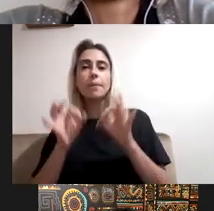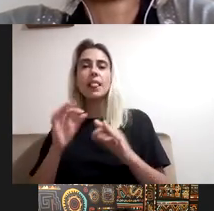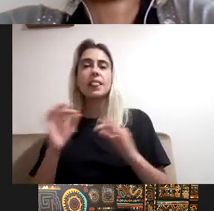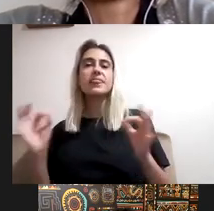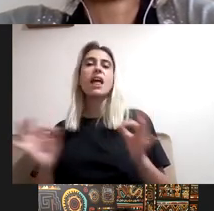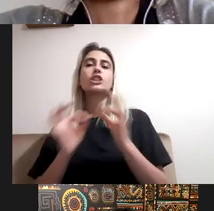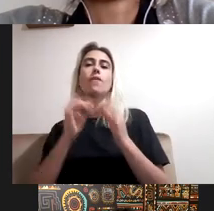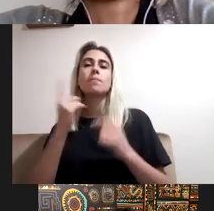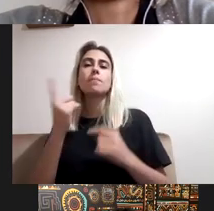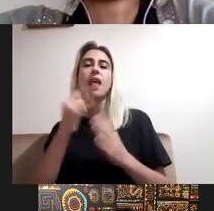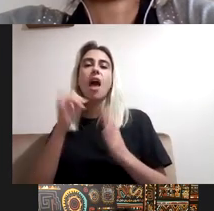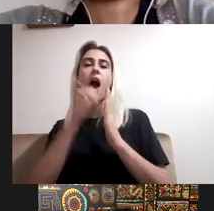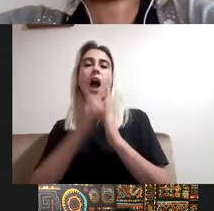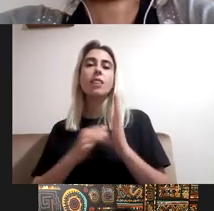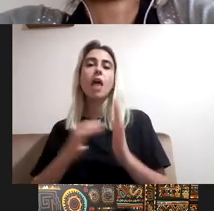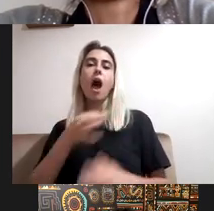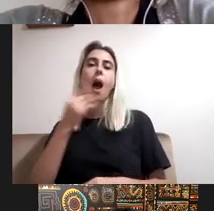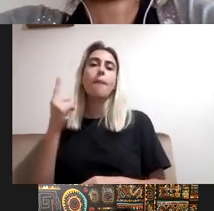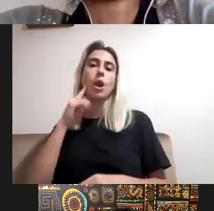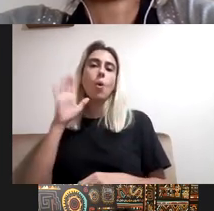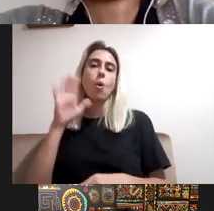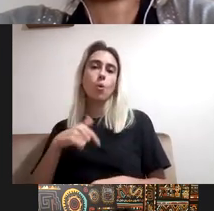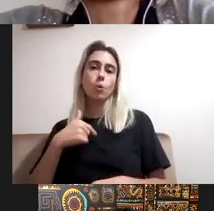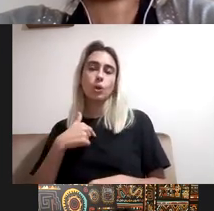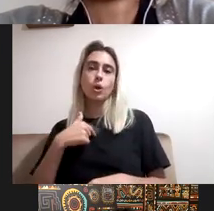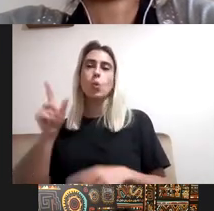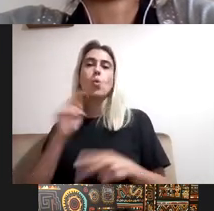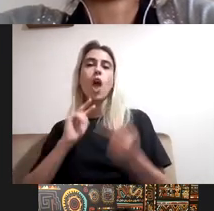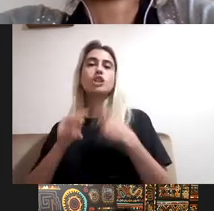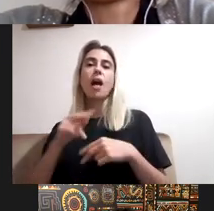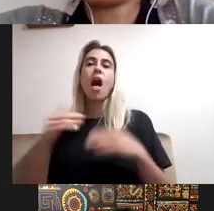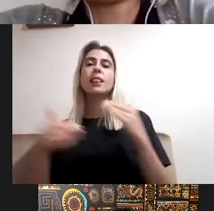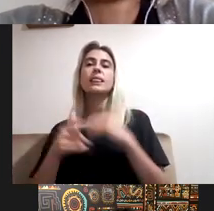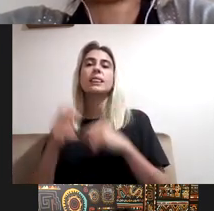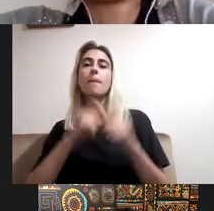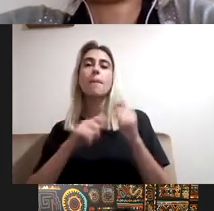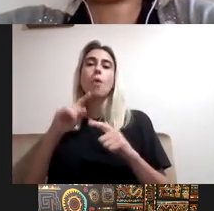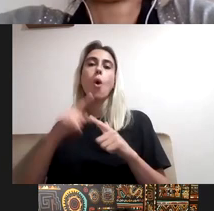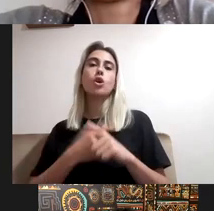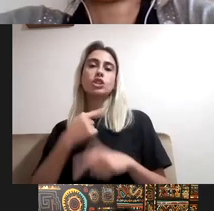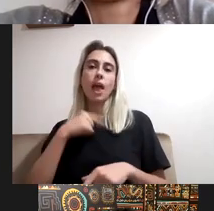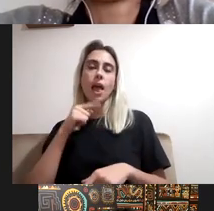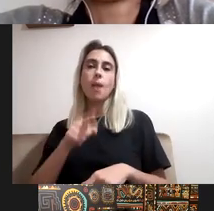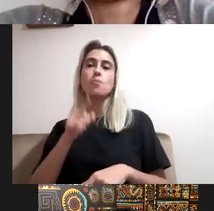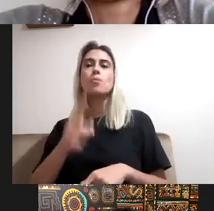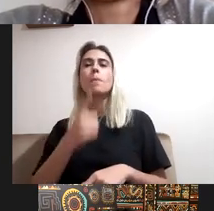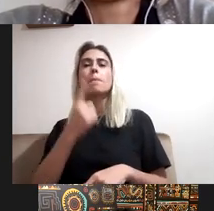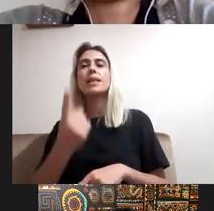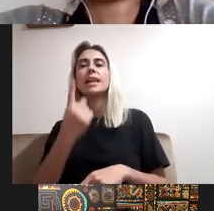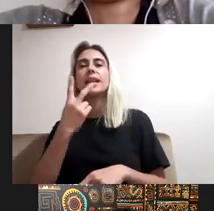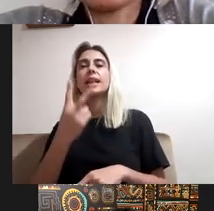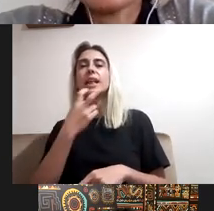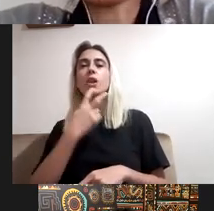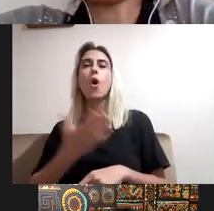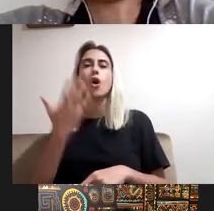bir anketle haberim oldu bu Ulaştırma Altyapı Bakanlığı'nın böyle bir projesi olduğundan. Sanırım bir ya da iki yıl önce başladı